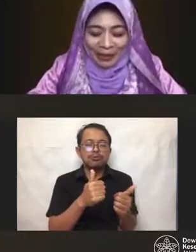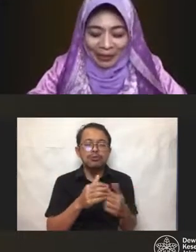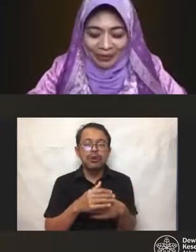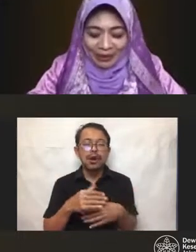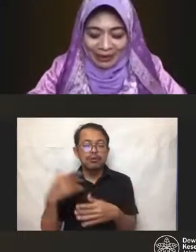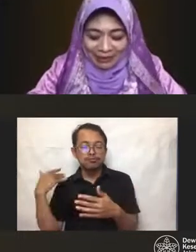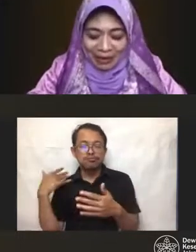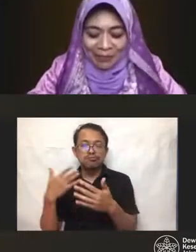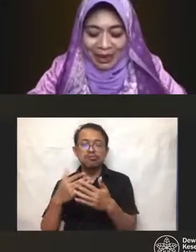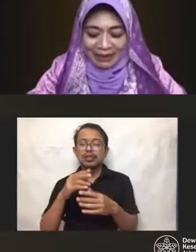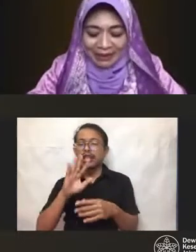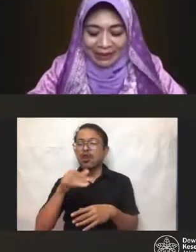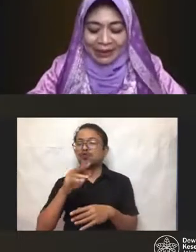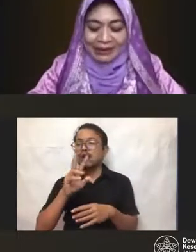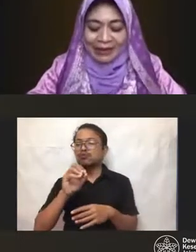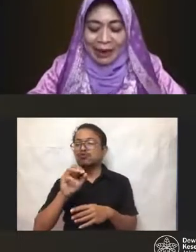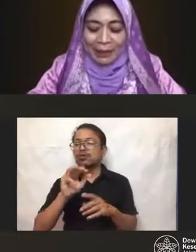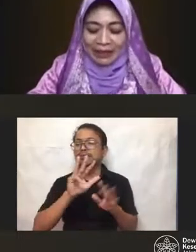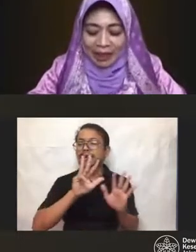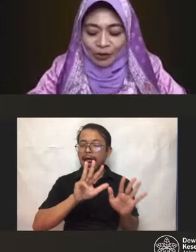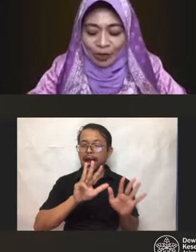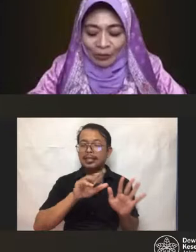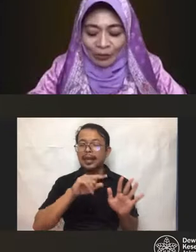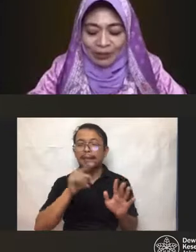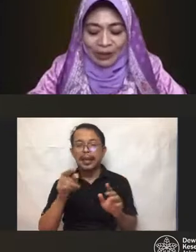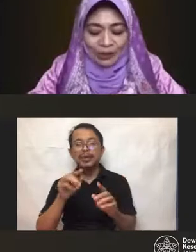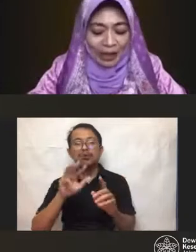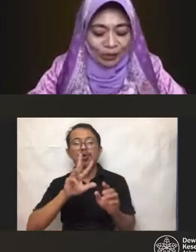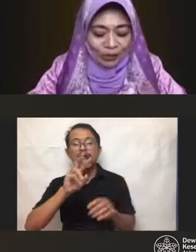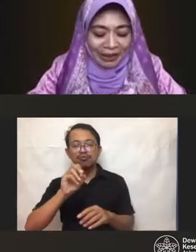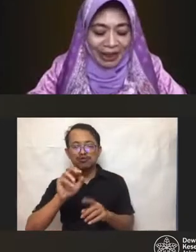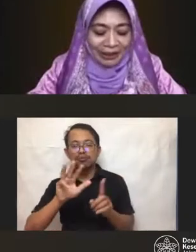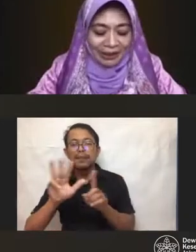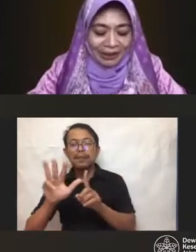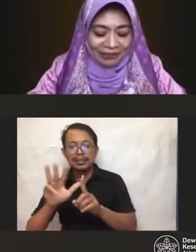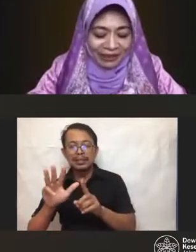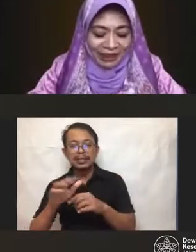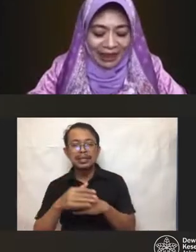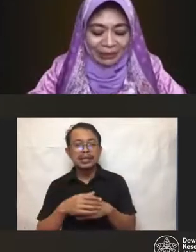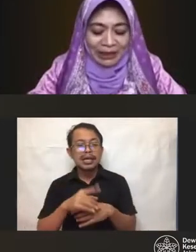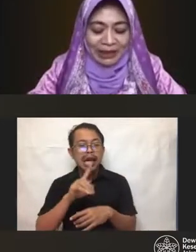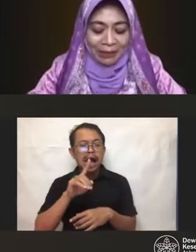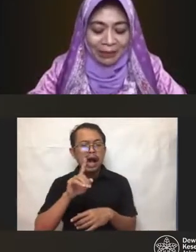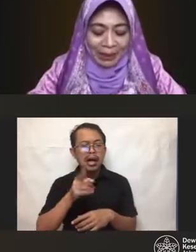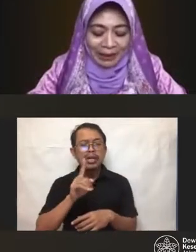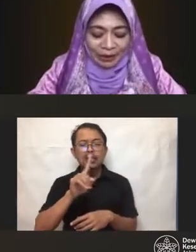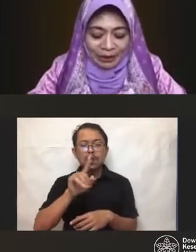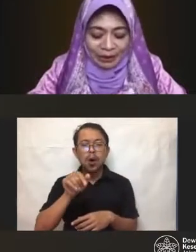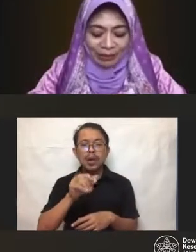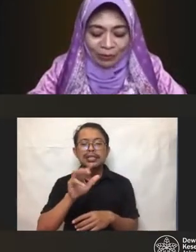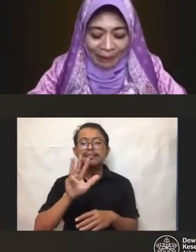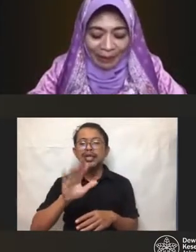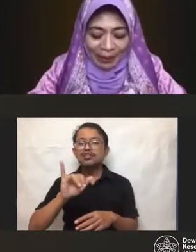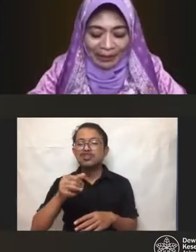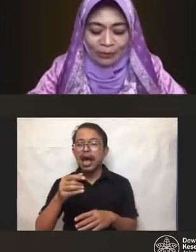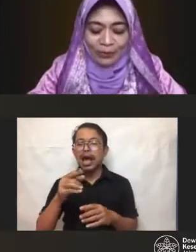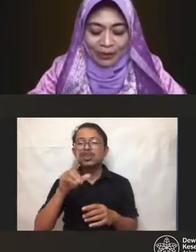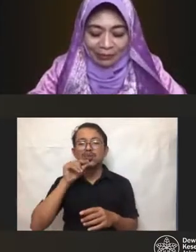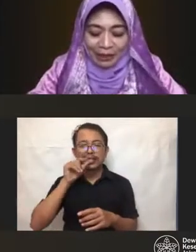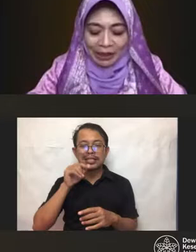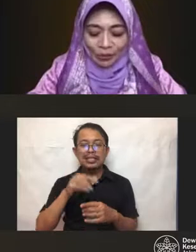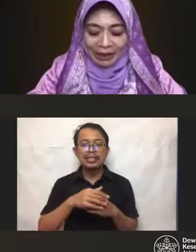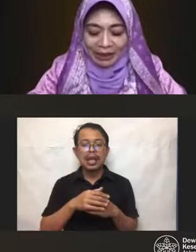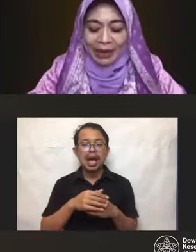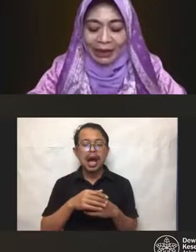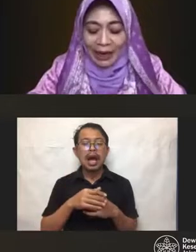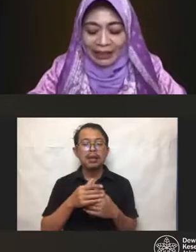sampai 2019, terdapat 1,9 juta tweet dan difiltrasi menjadi 458 ribu